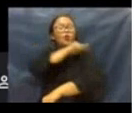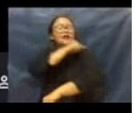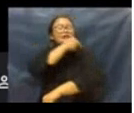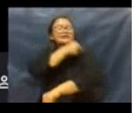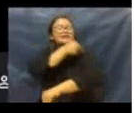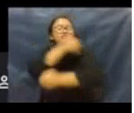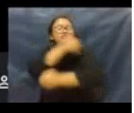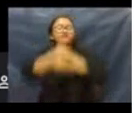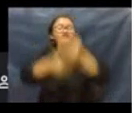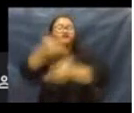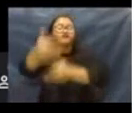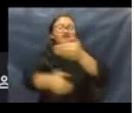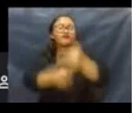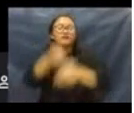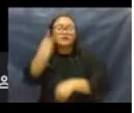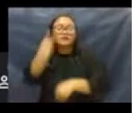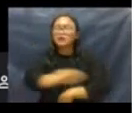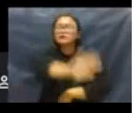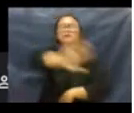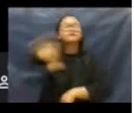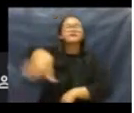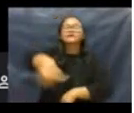bidang apapun, kan Mas Rizal? Nah,